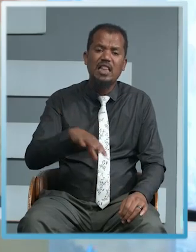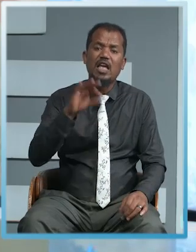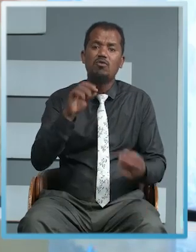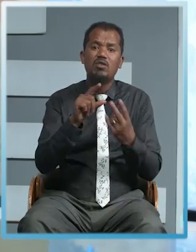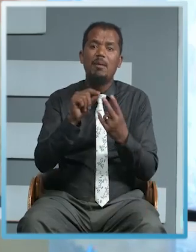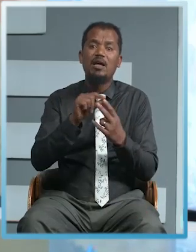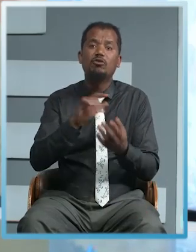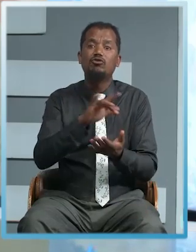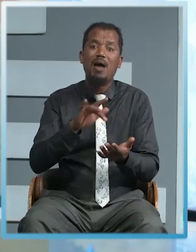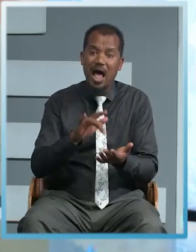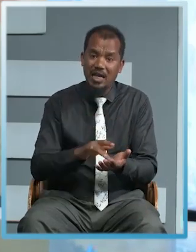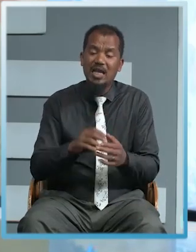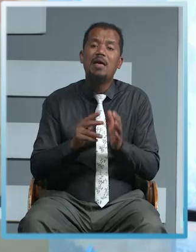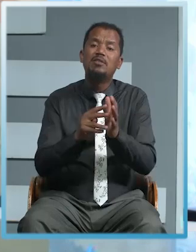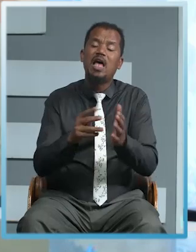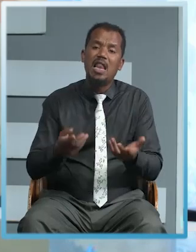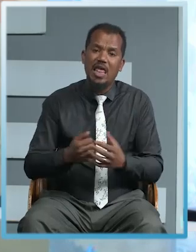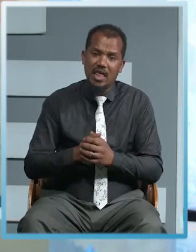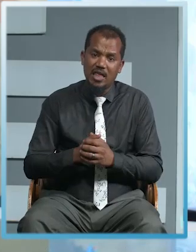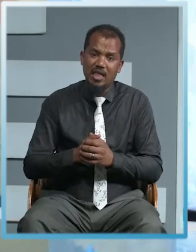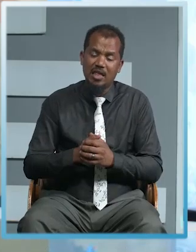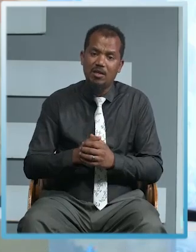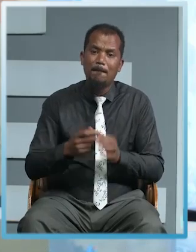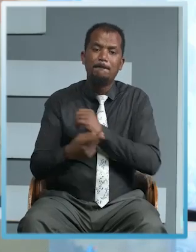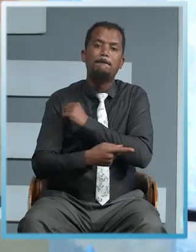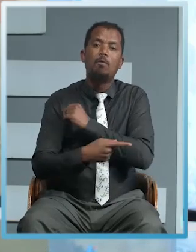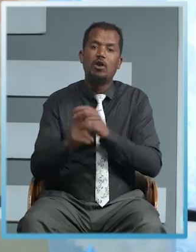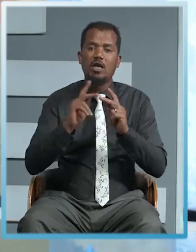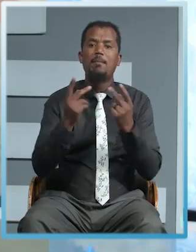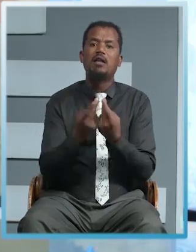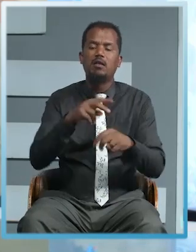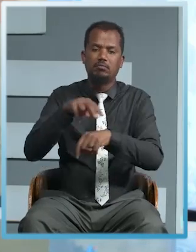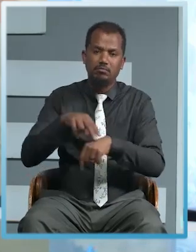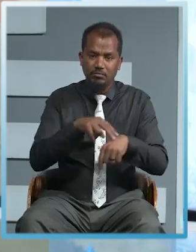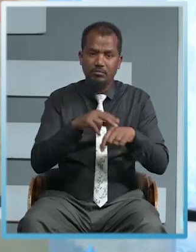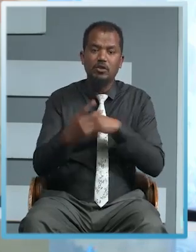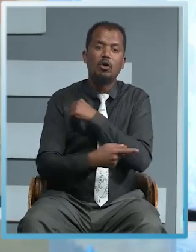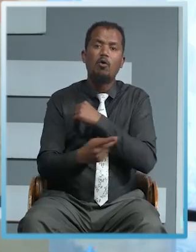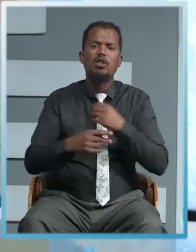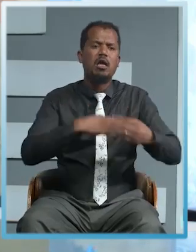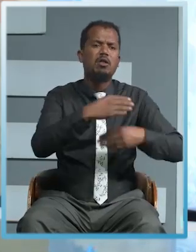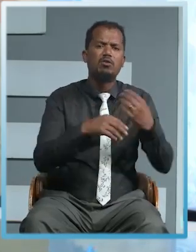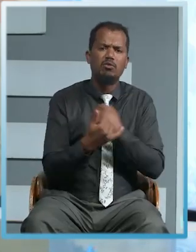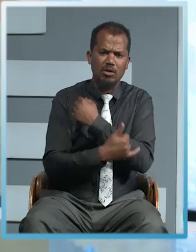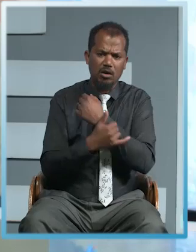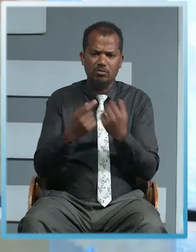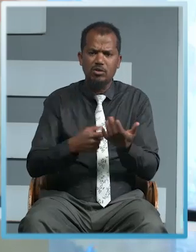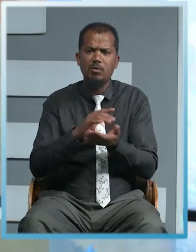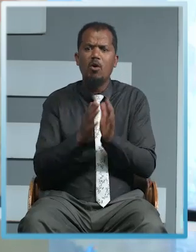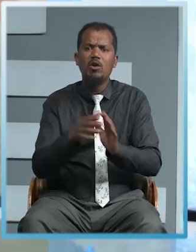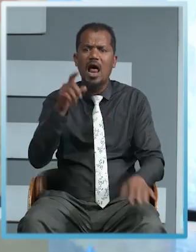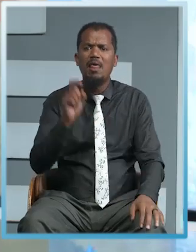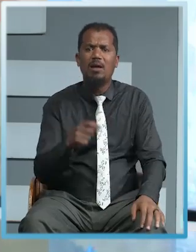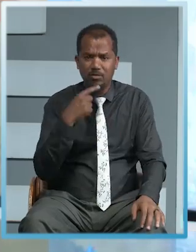ከተገኙት አማራጮች መካከል ለምሳሌ ፖለቲካ ፓርቲ አቋቁሞ የፖለቲካ ሂደቱ የሀገሪቱ እንዲህ መሆን